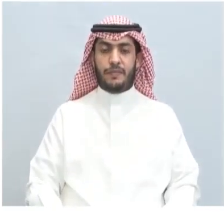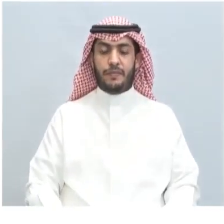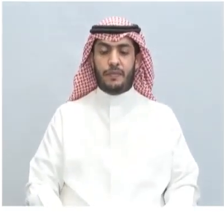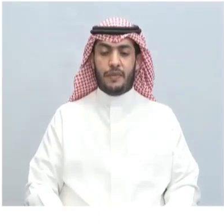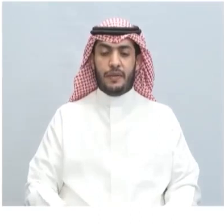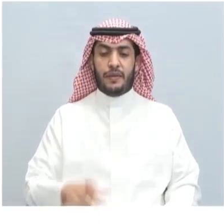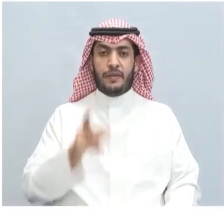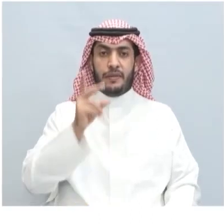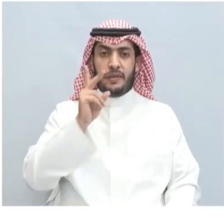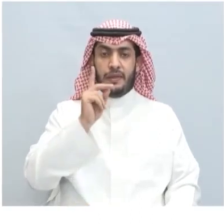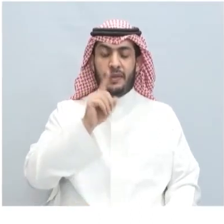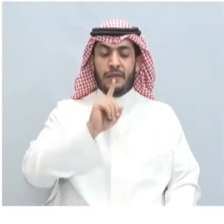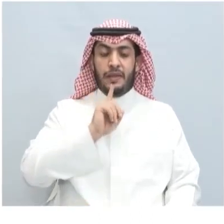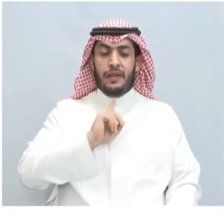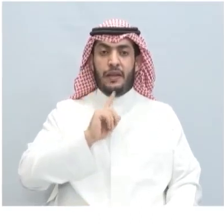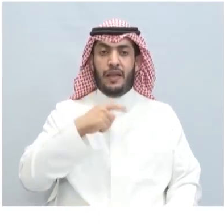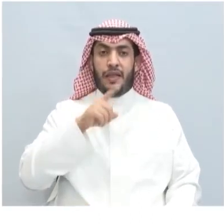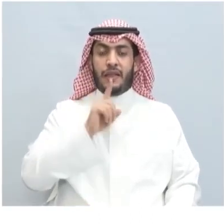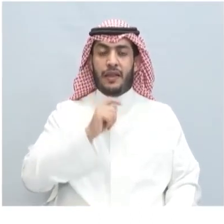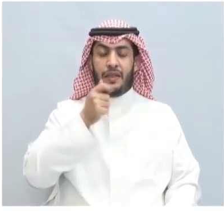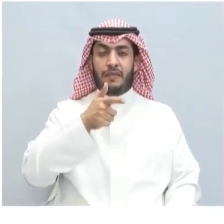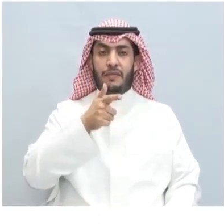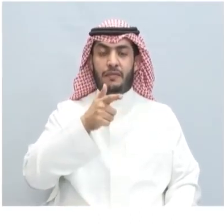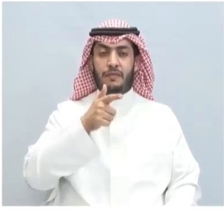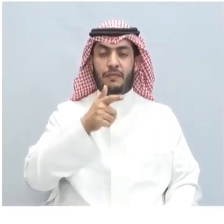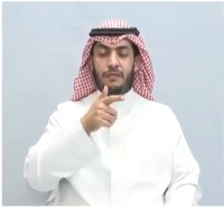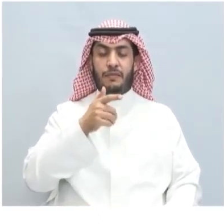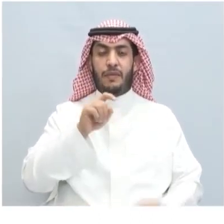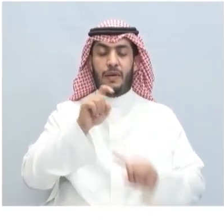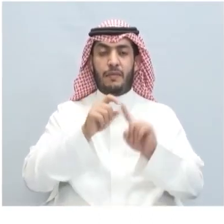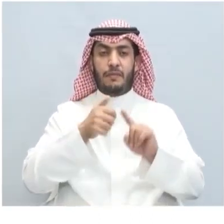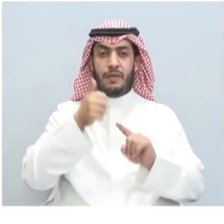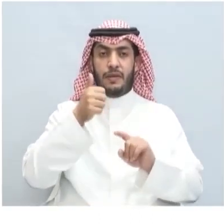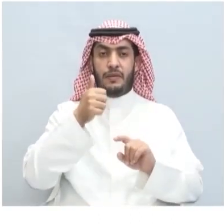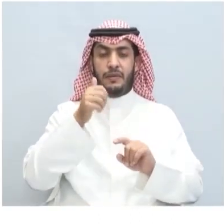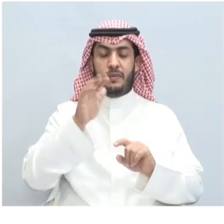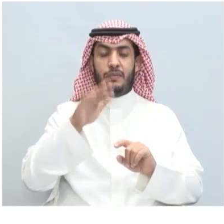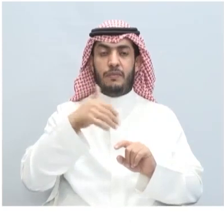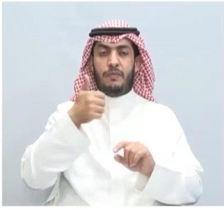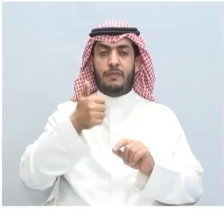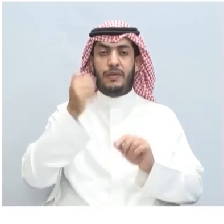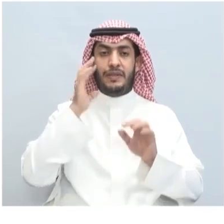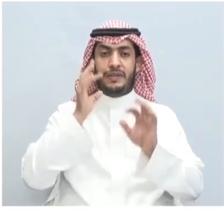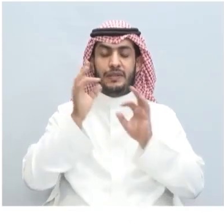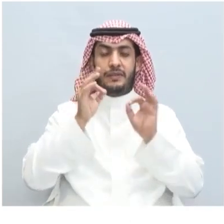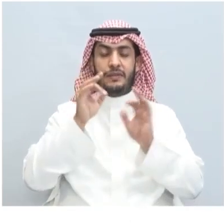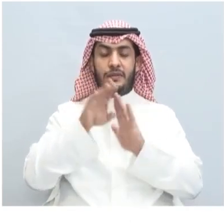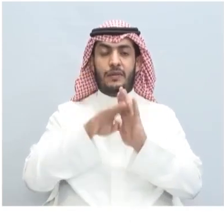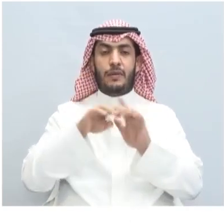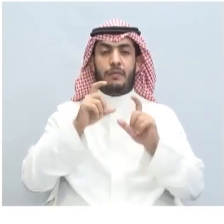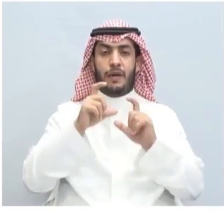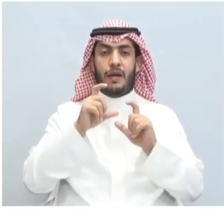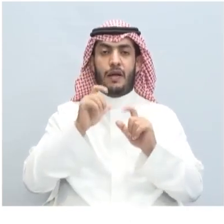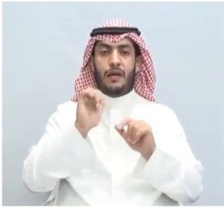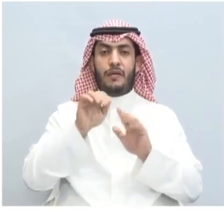تاريخ الدفع هو الذي يتم فيه دفع المبالغ او توزيعات الارباح يحدد وبالتاكيد بالتنسيق مع البنوك او